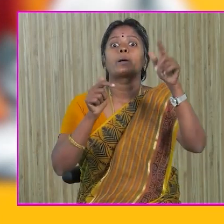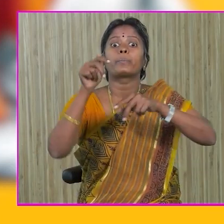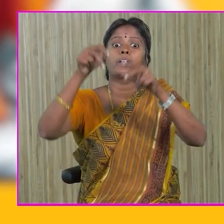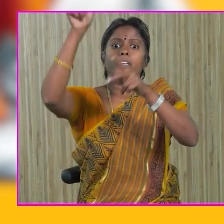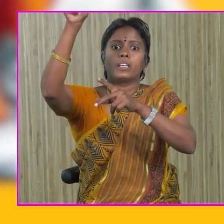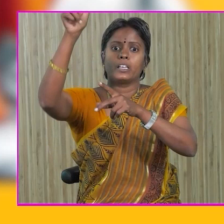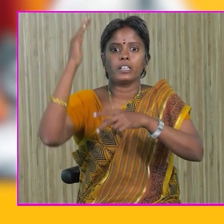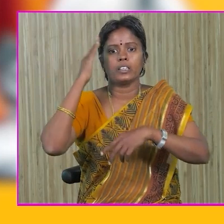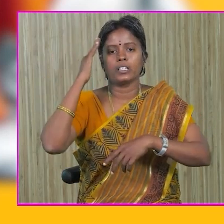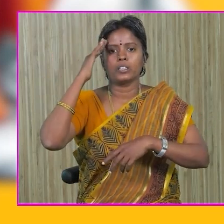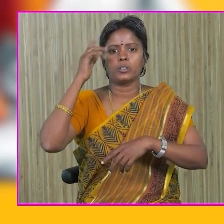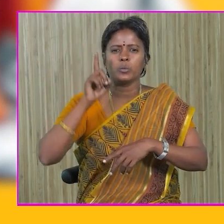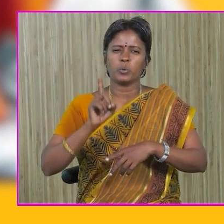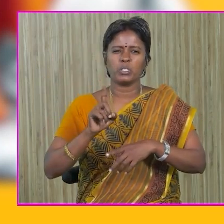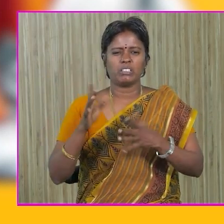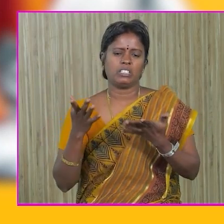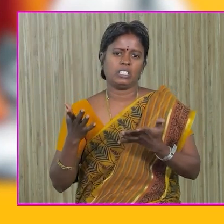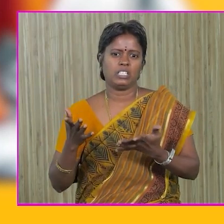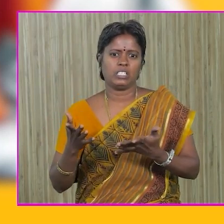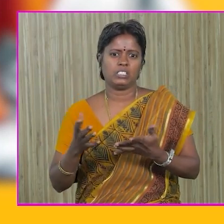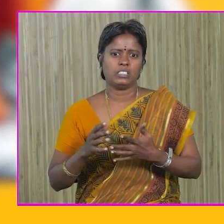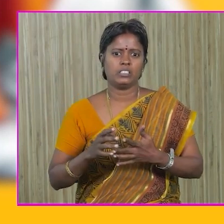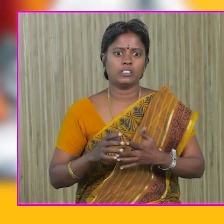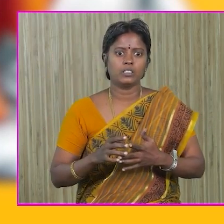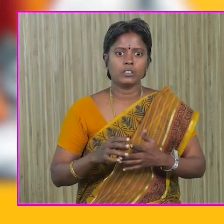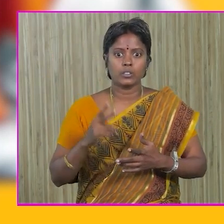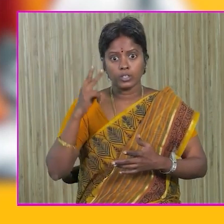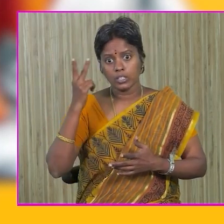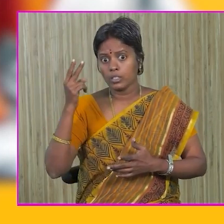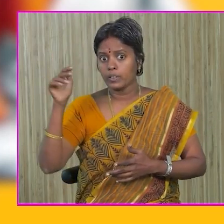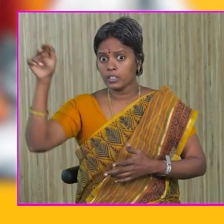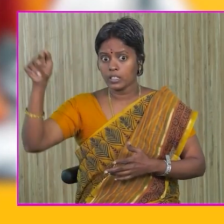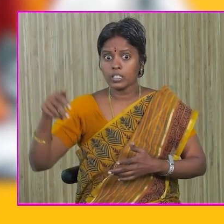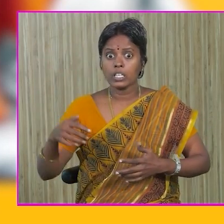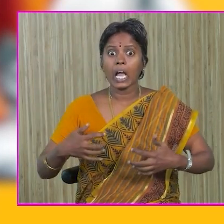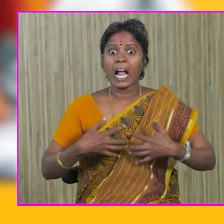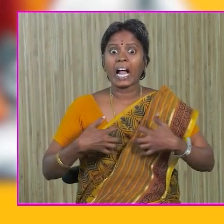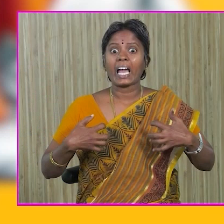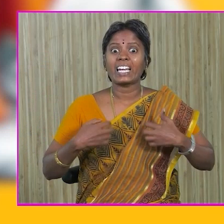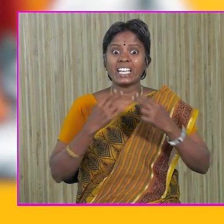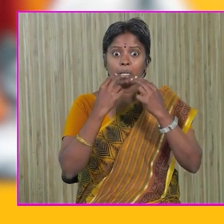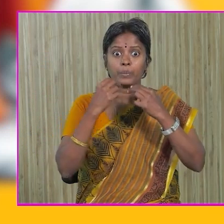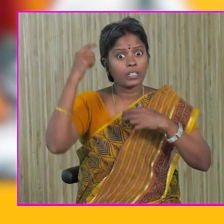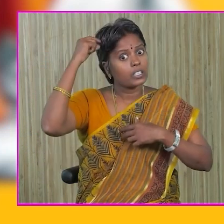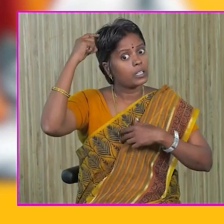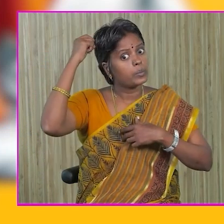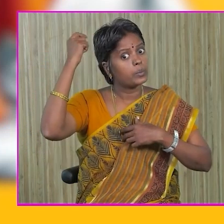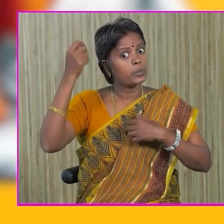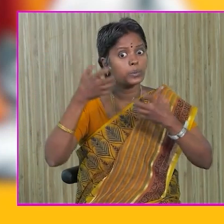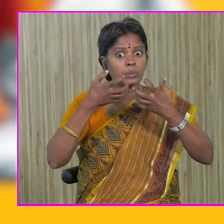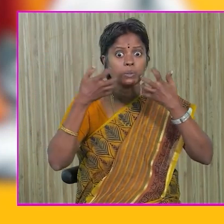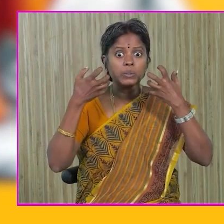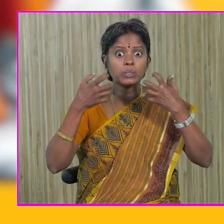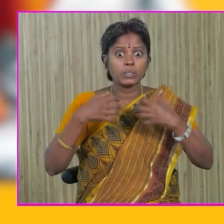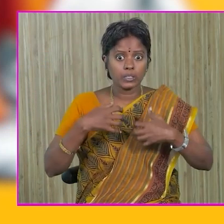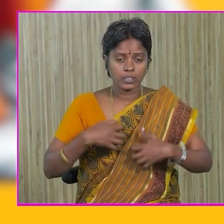தெரியாது. அப்படி போயிட்டுருக்கும்போது திடீர்னு பார்த்தா எதிரில் ஒரு கரடி வந்தது. கரடி வந்தால் என்ன என்ன செய்யணும்?